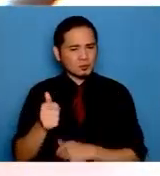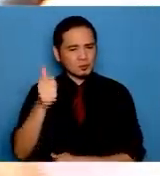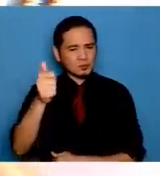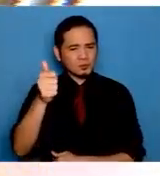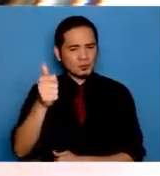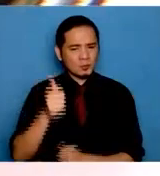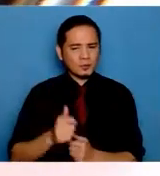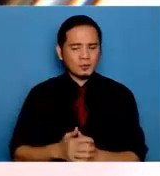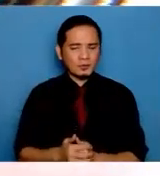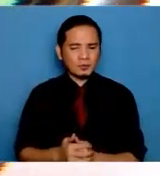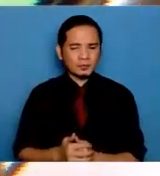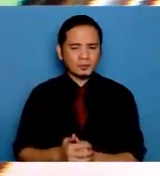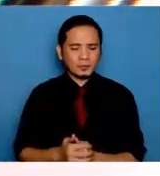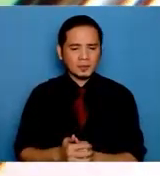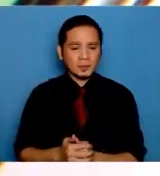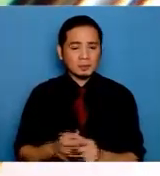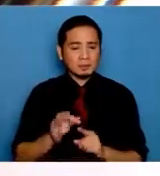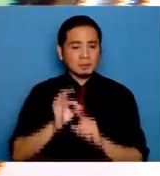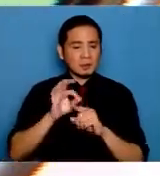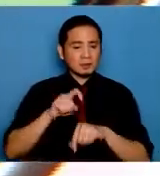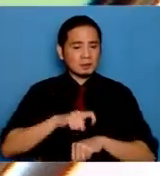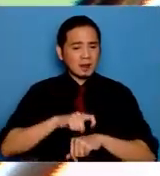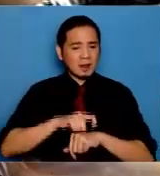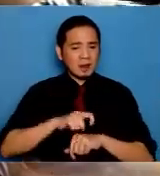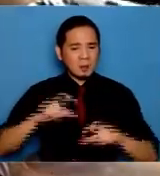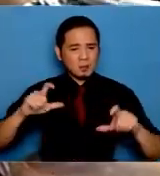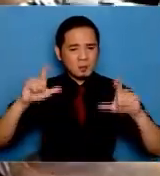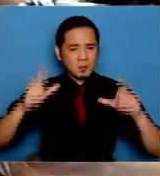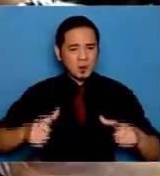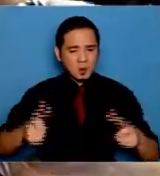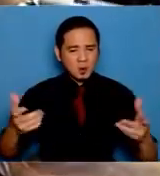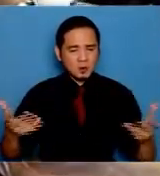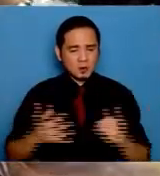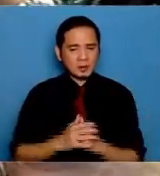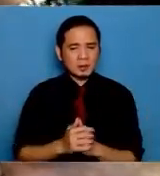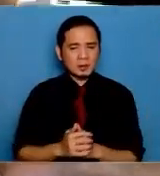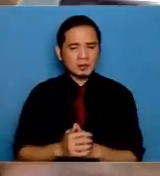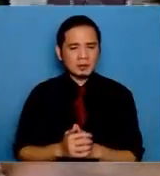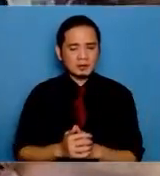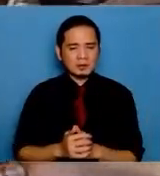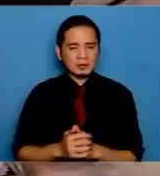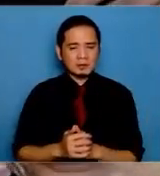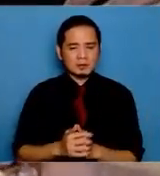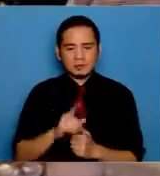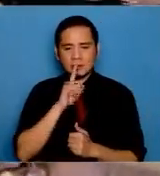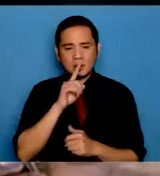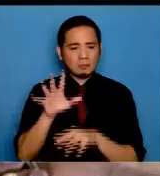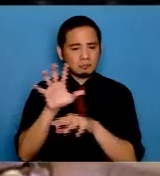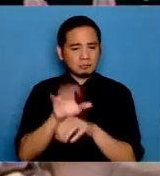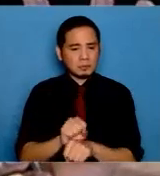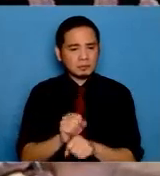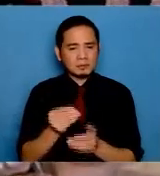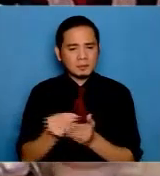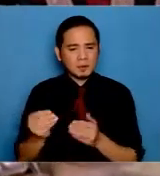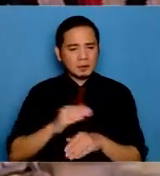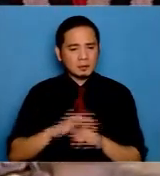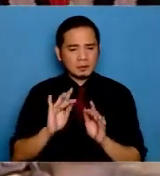nakatulong yung pandemic kasi nasanay yung mga tao na to buy online. And naturally, because online,